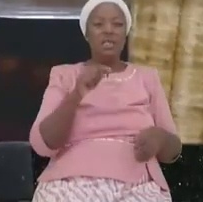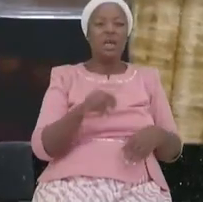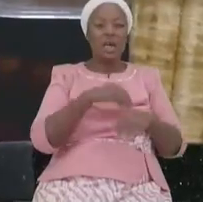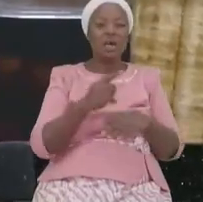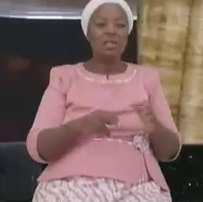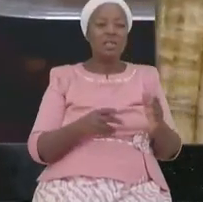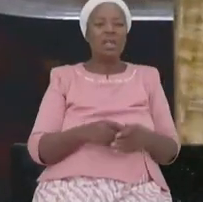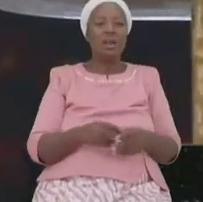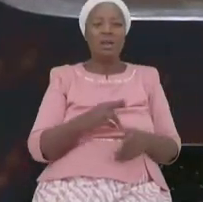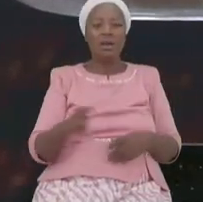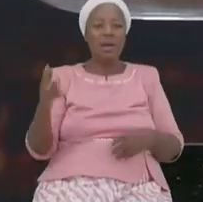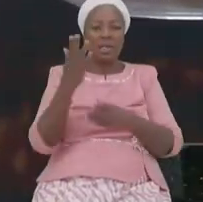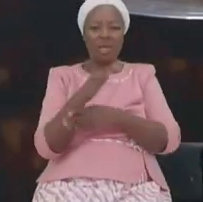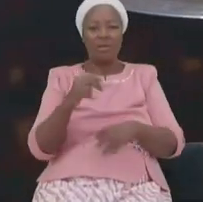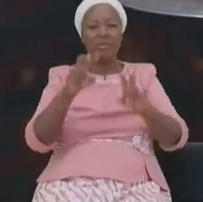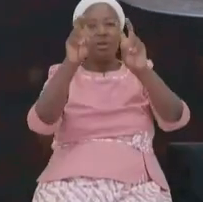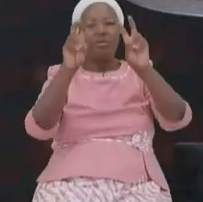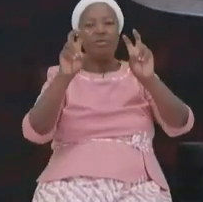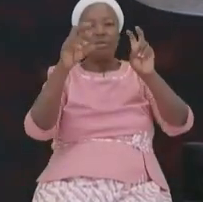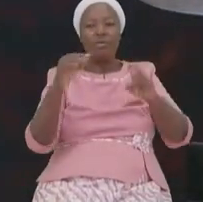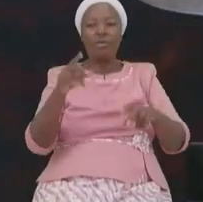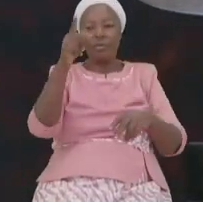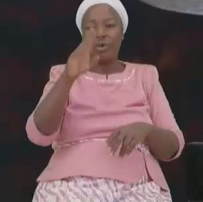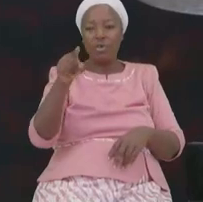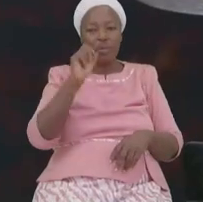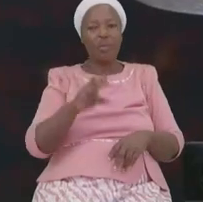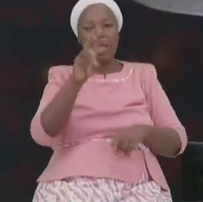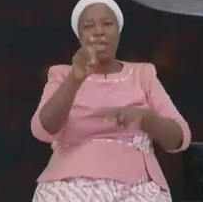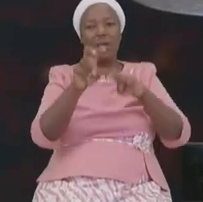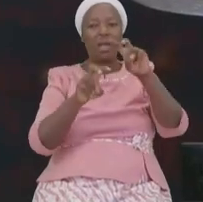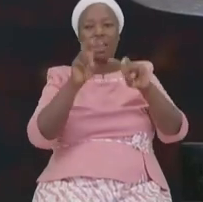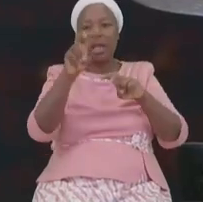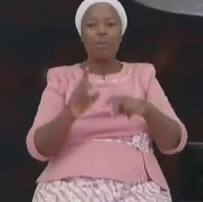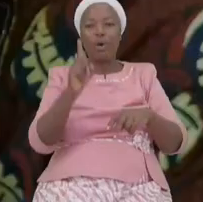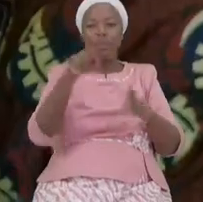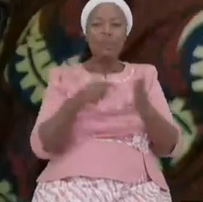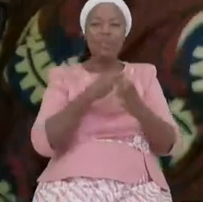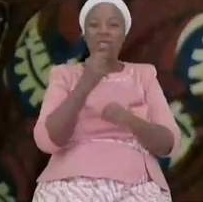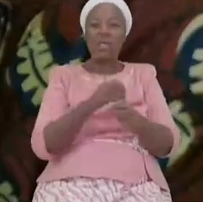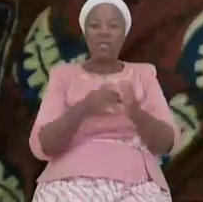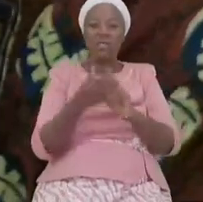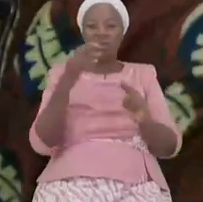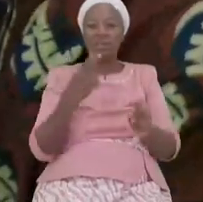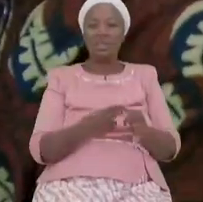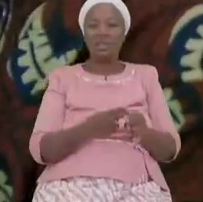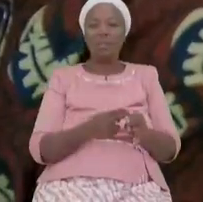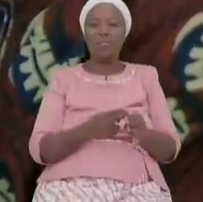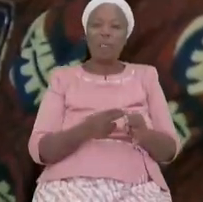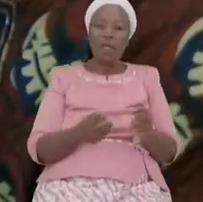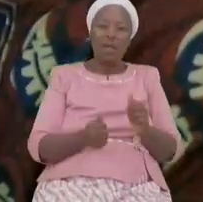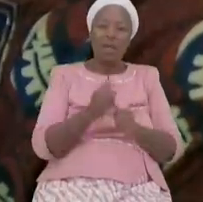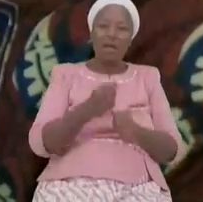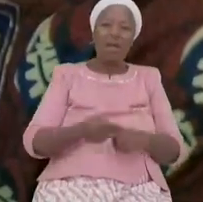Dieu. Tu vas gravir cela cette année au nom de Jésus. Plus haut,